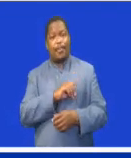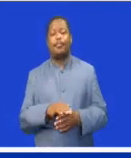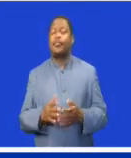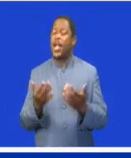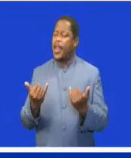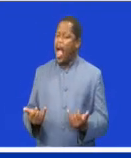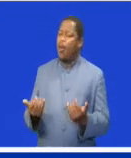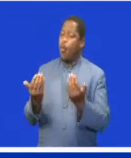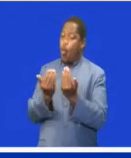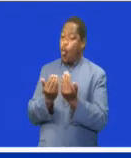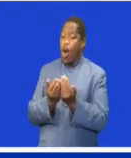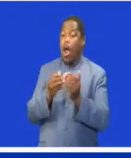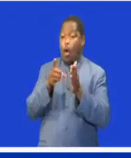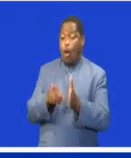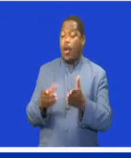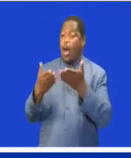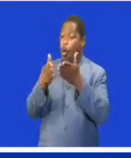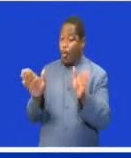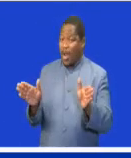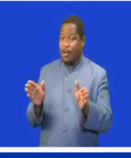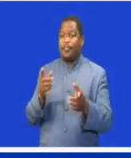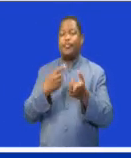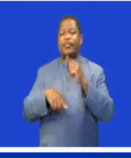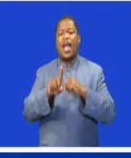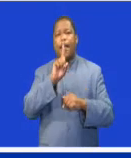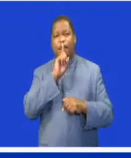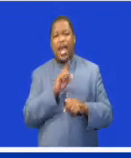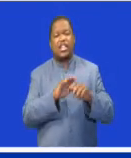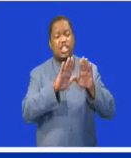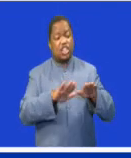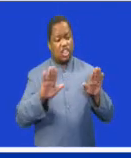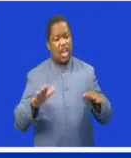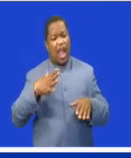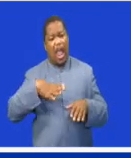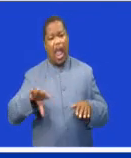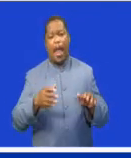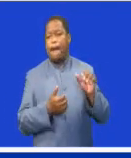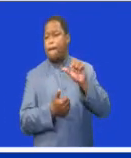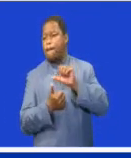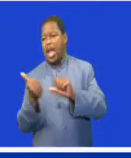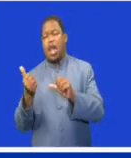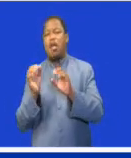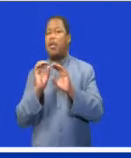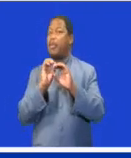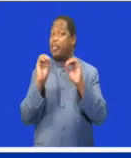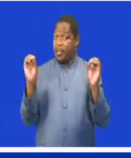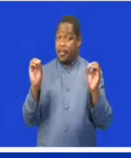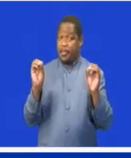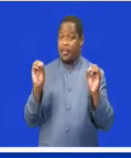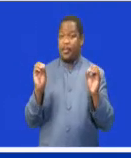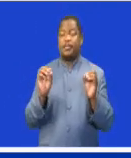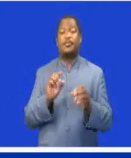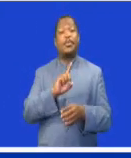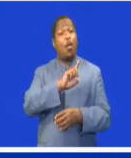nje labangabuyeli etikolweni. Sithi ke asikucwayise lokhu bekunene, labanye